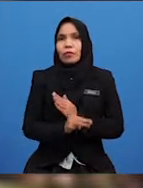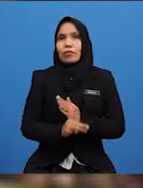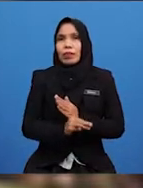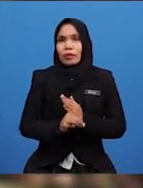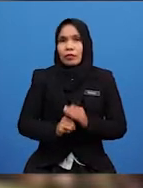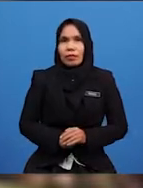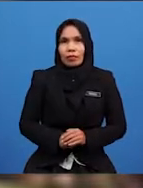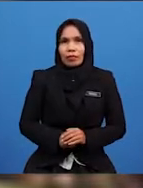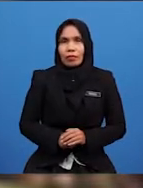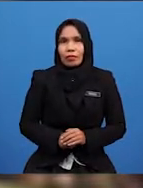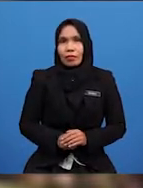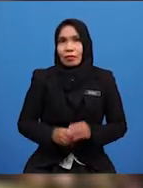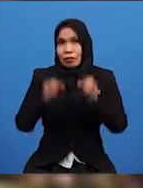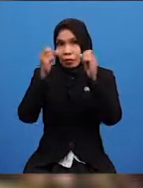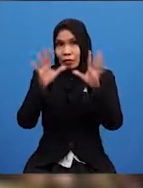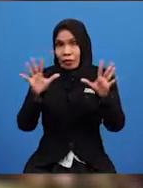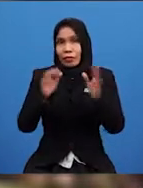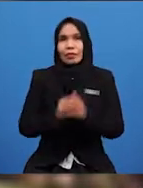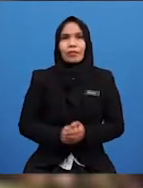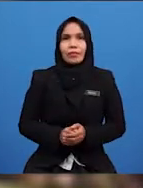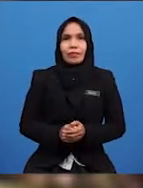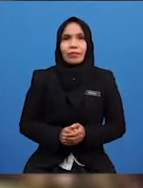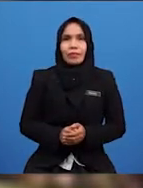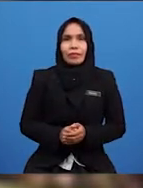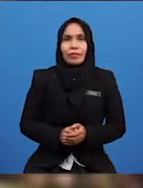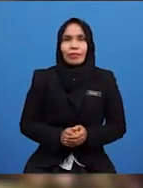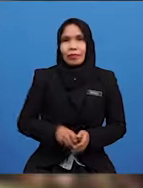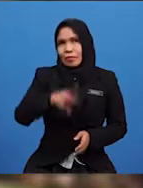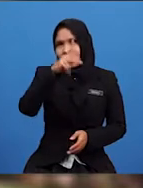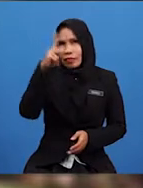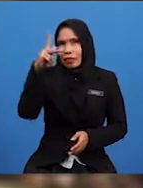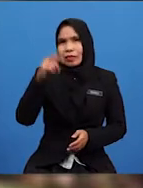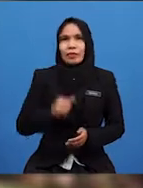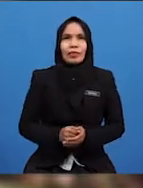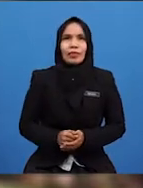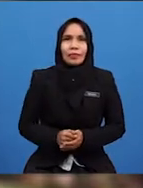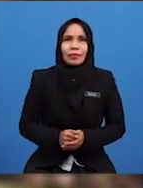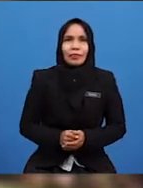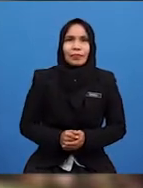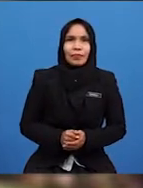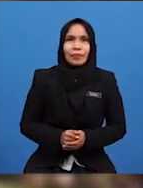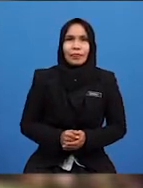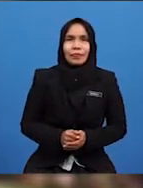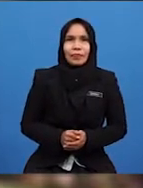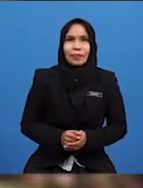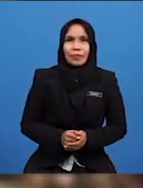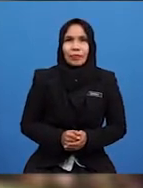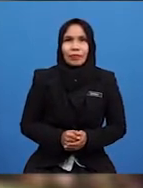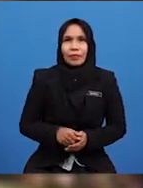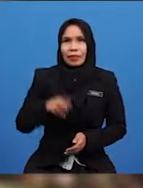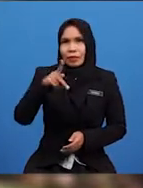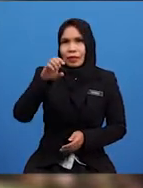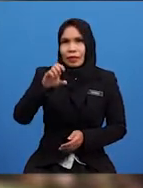oleh peranannya sebagai pusat perdagangan dan pelabuhan ekspor yang unggul di alam Melayu.